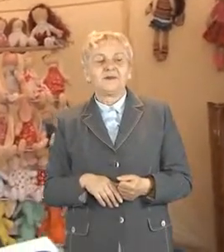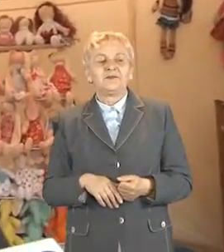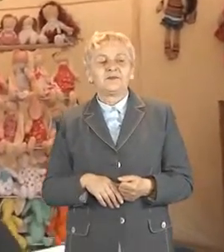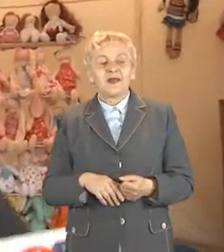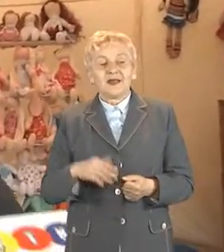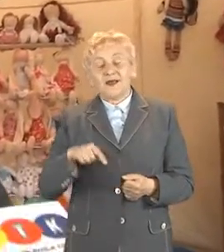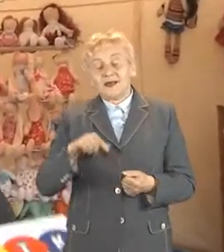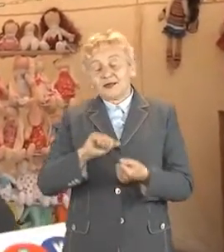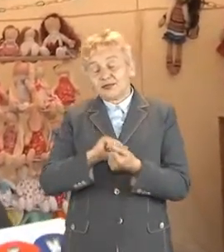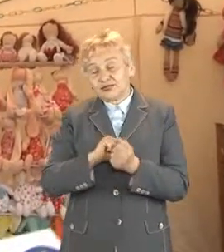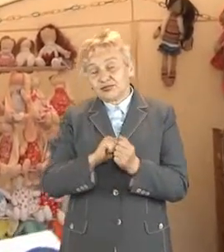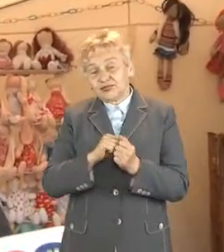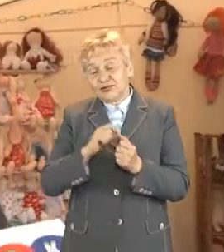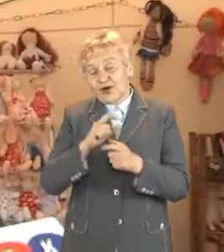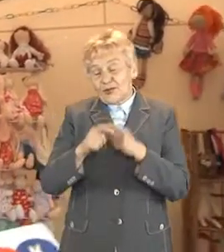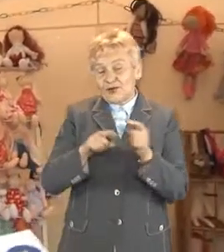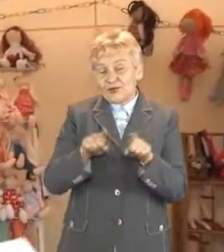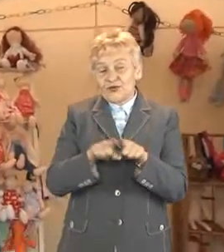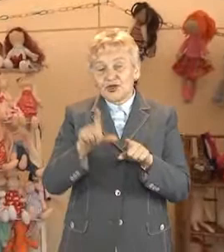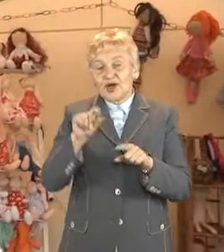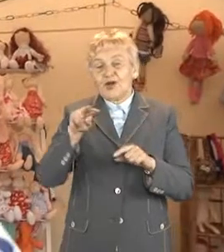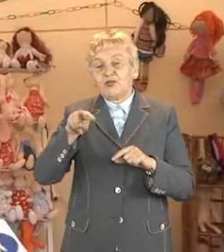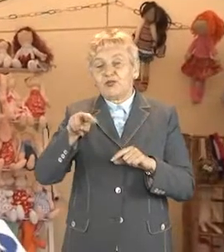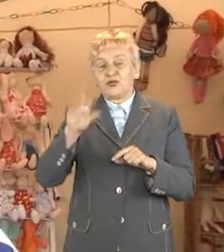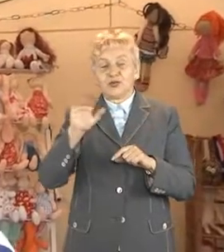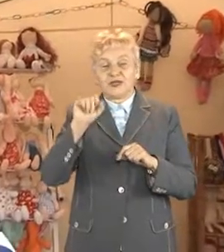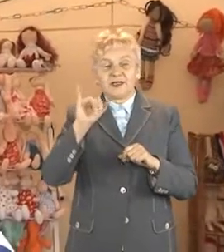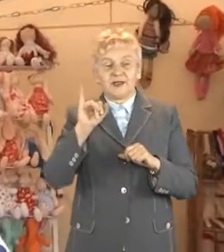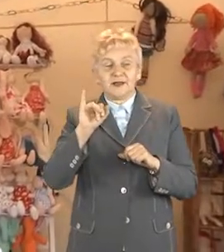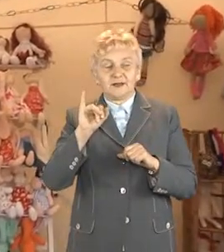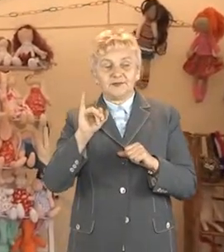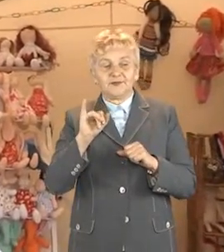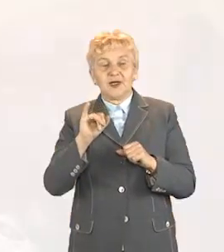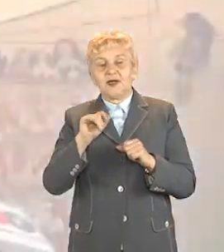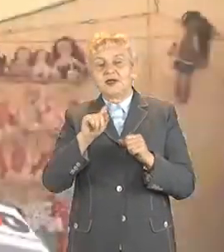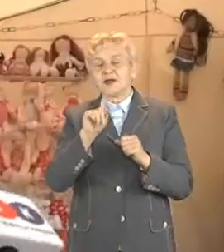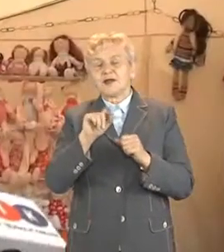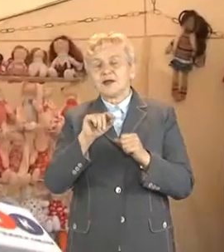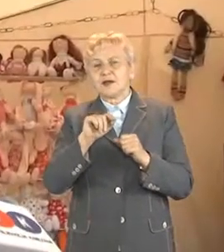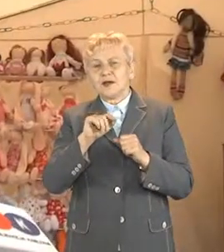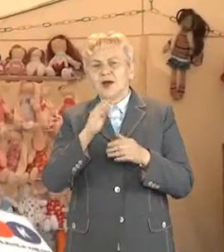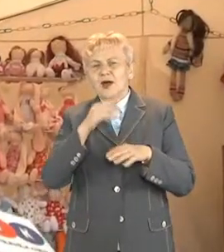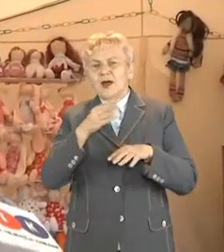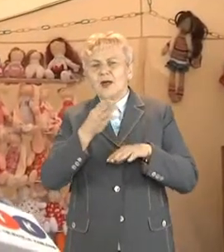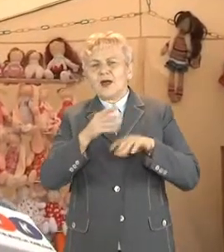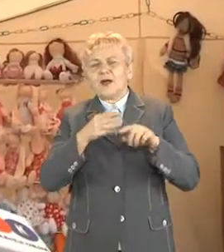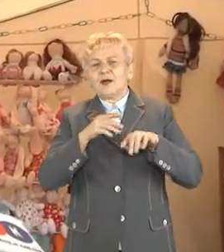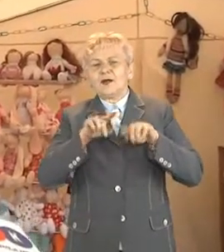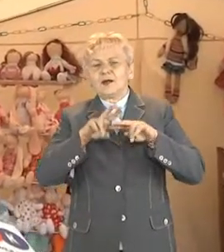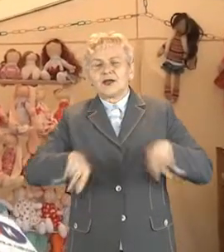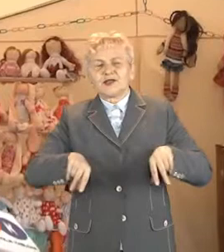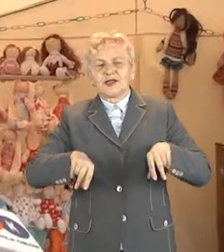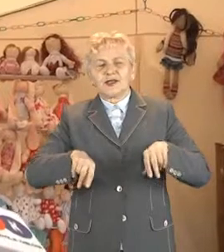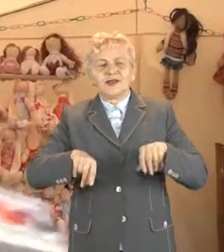są pluszaki. Zresztą firma też się nazywa jako pluszaki. No szyte z odpadów. Rodzinny biznes, sposób na życie